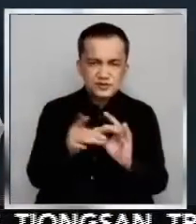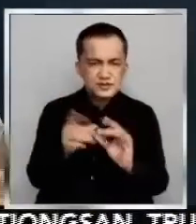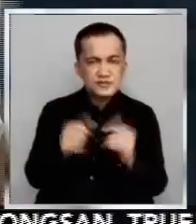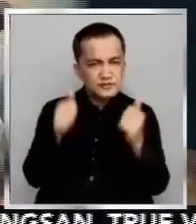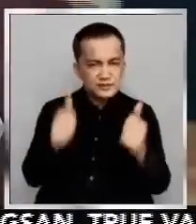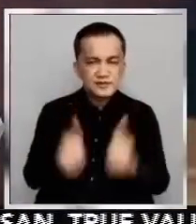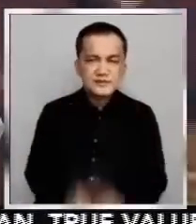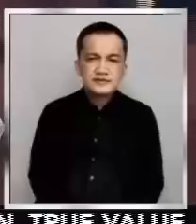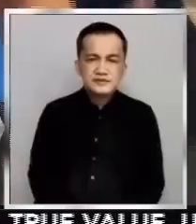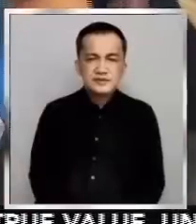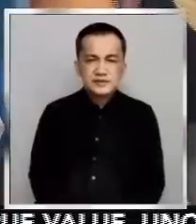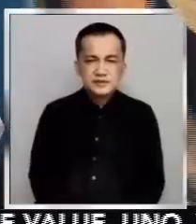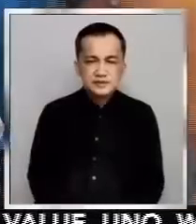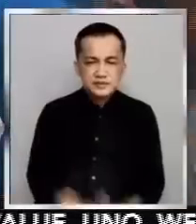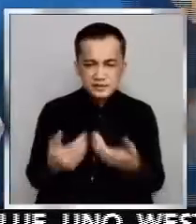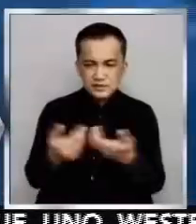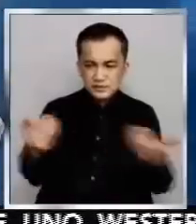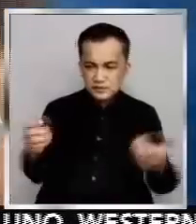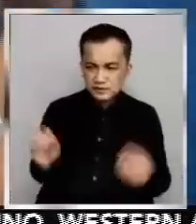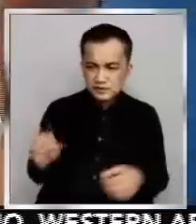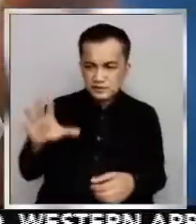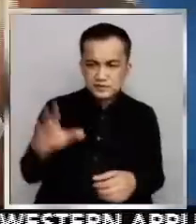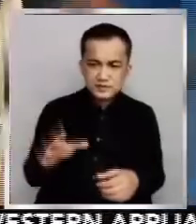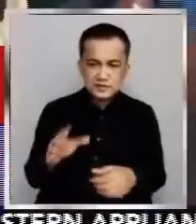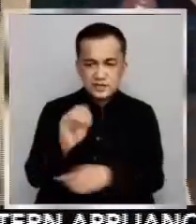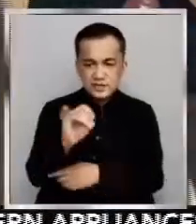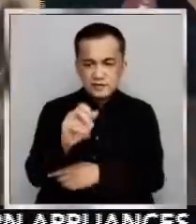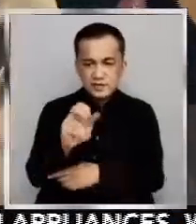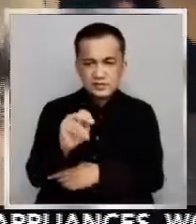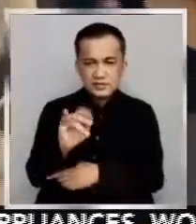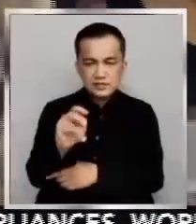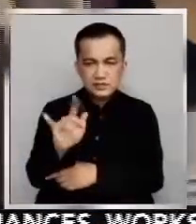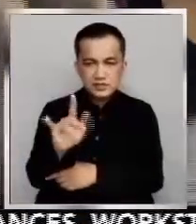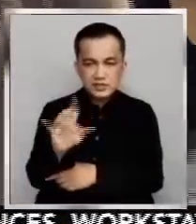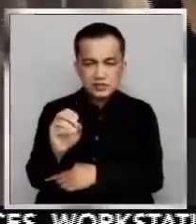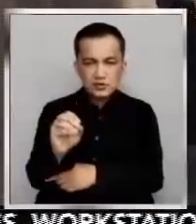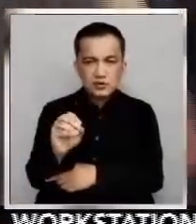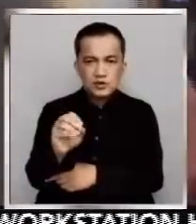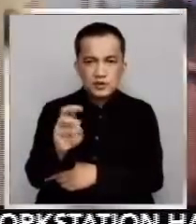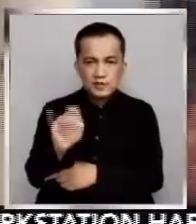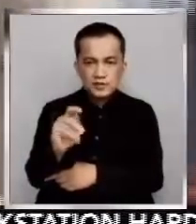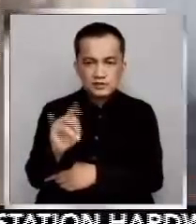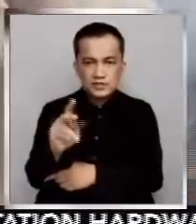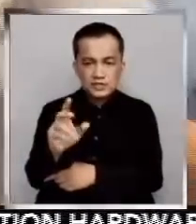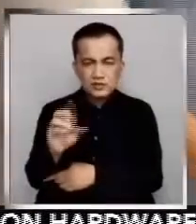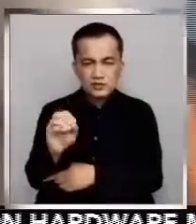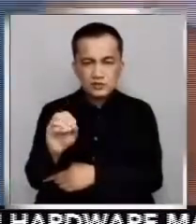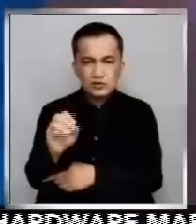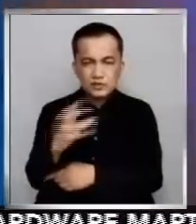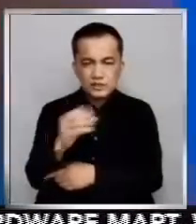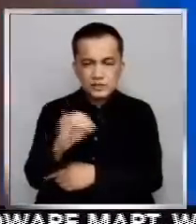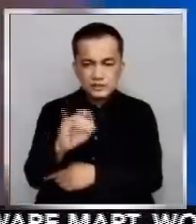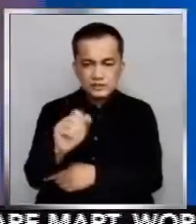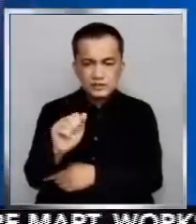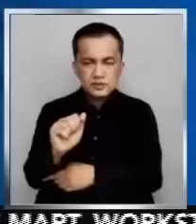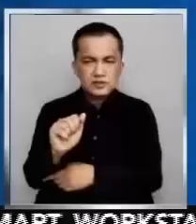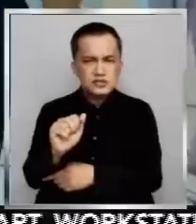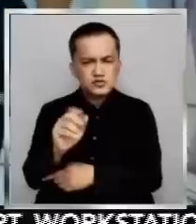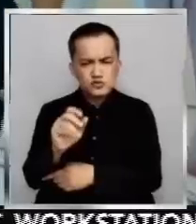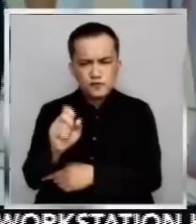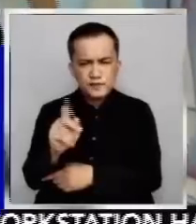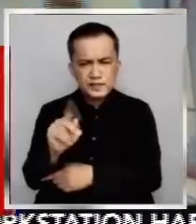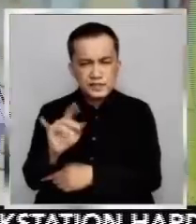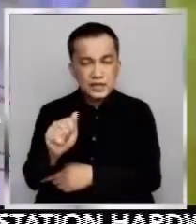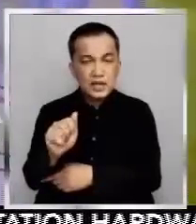Nasa hiwalay na screening sina Martin Del Rosario, Matt Lozano, Lizelle Lopez, at Sofia Senyoron. Sa screening